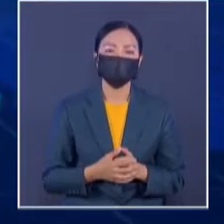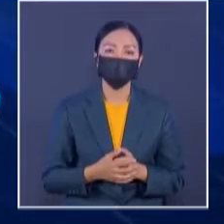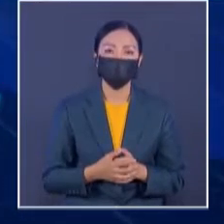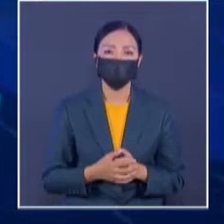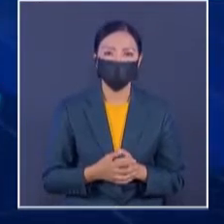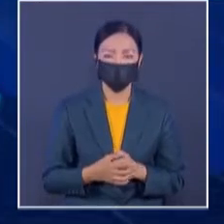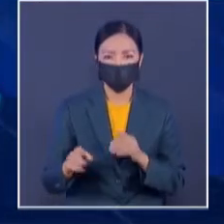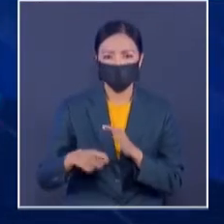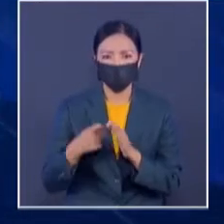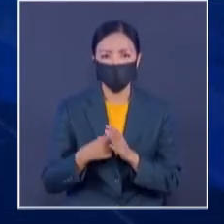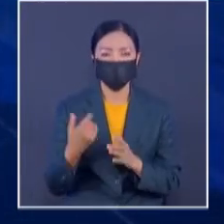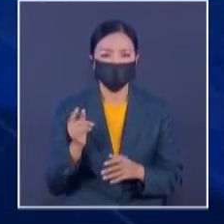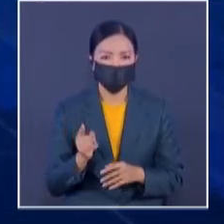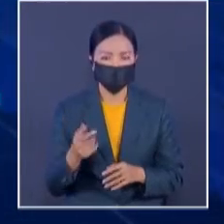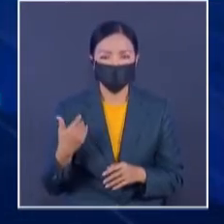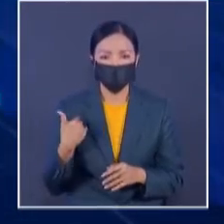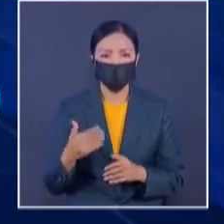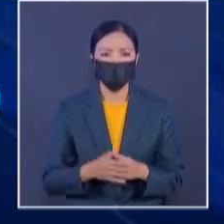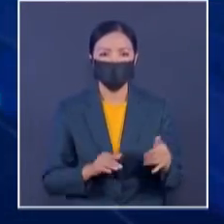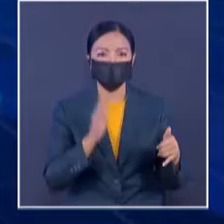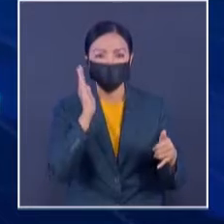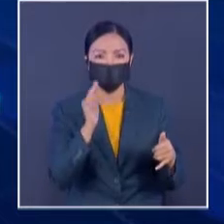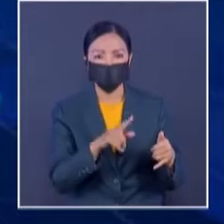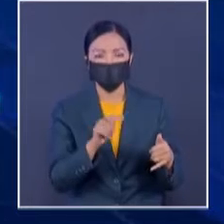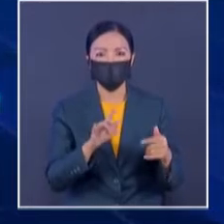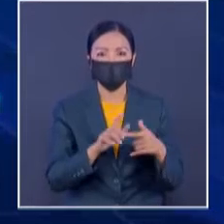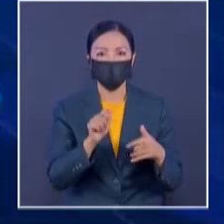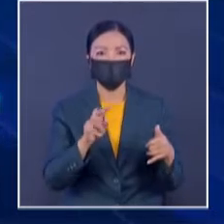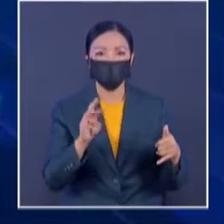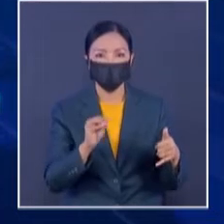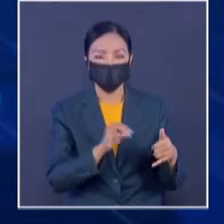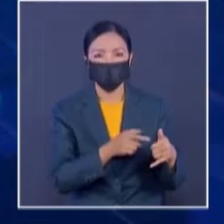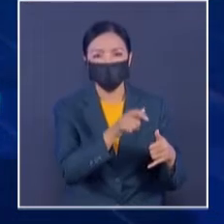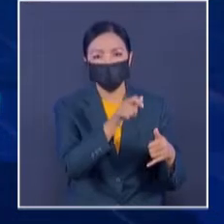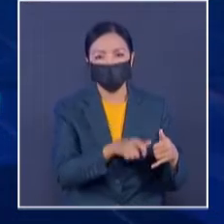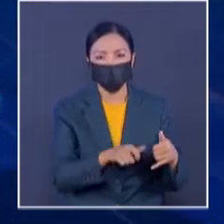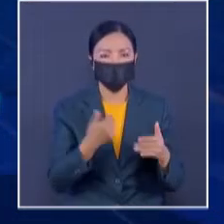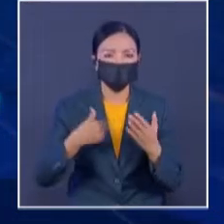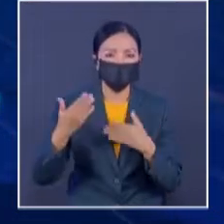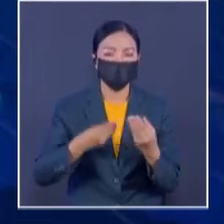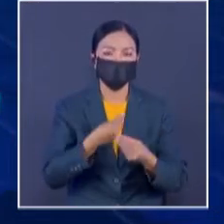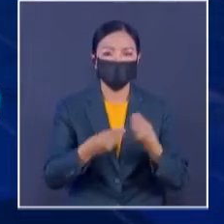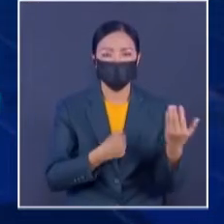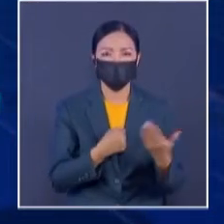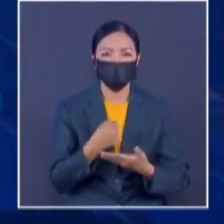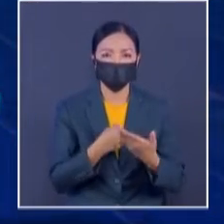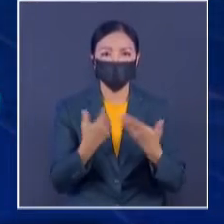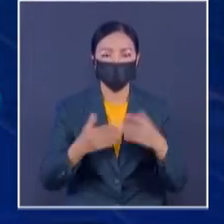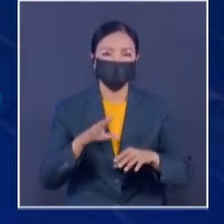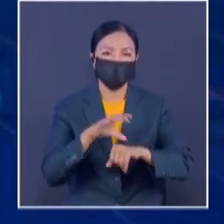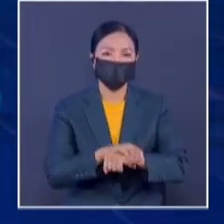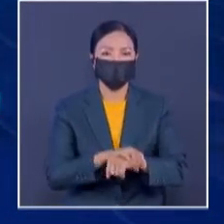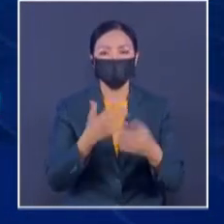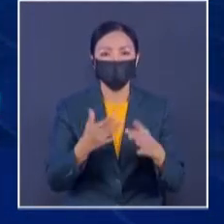ริงๆเนี่ยก็มาจากในต้อมเนี่ยเป็นคนที่มีพฤติกรรมประวัติการค้ายาเสพติดนะครับเคยถูกจับ